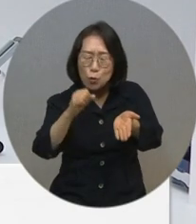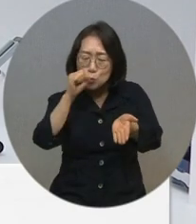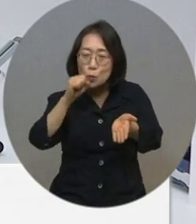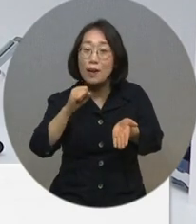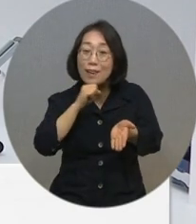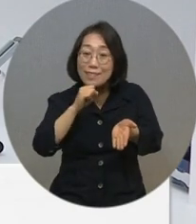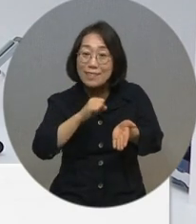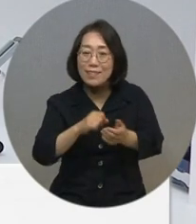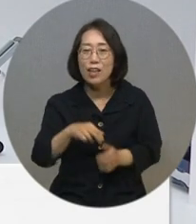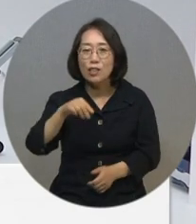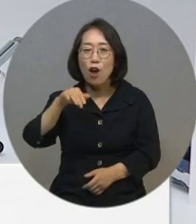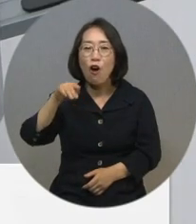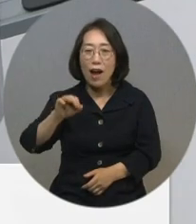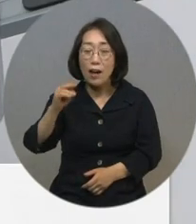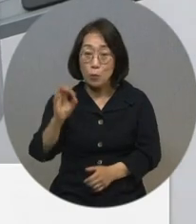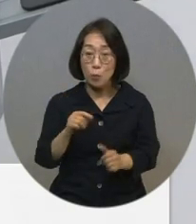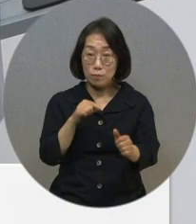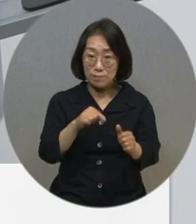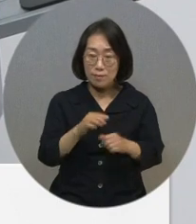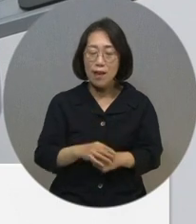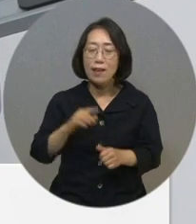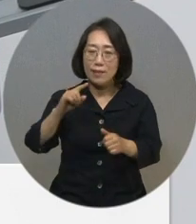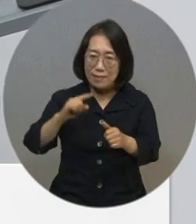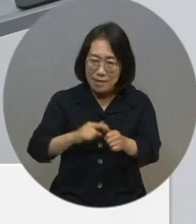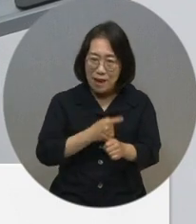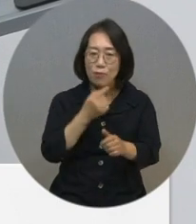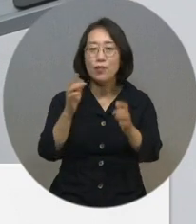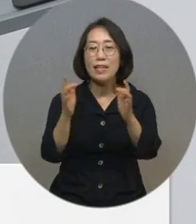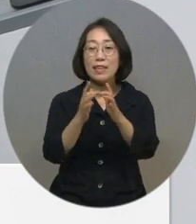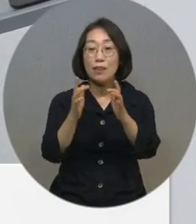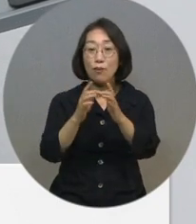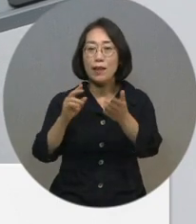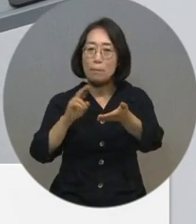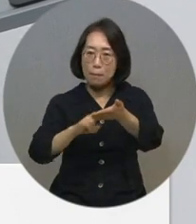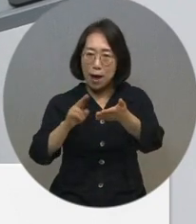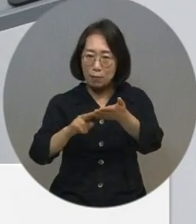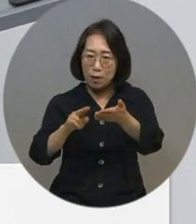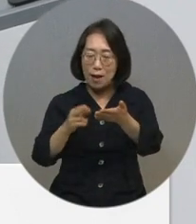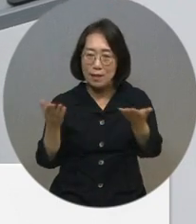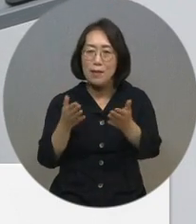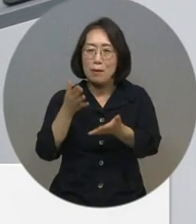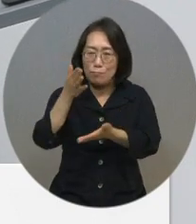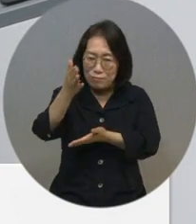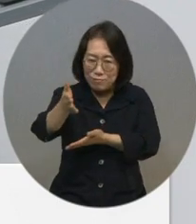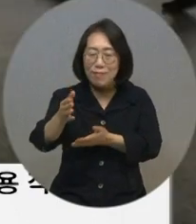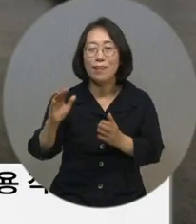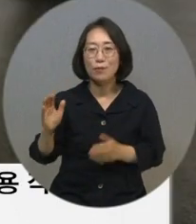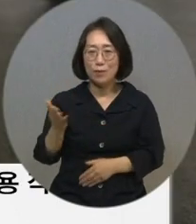서광용 작가는 자연스레 웹툰 작가라는 직업을 가지게 됐습니다.